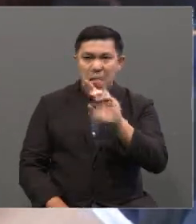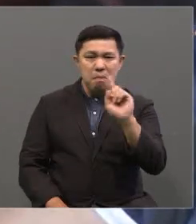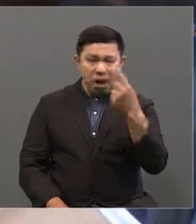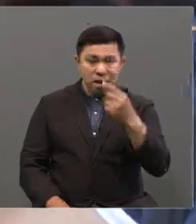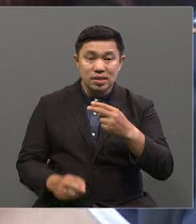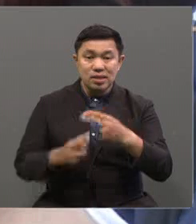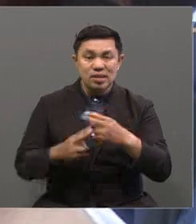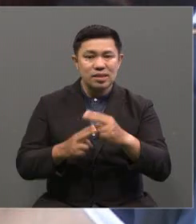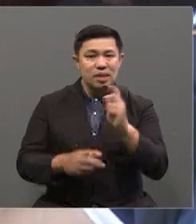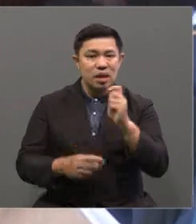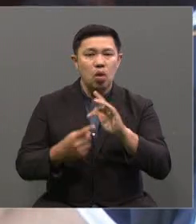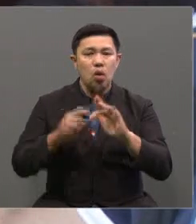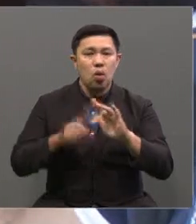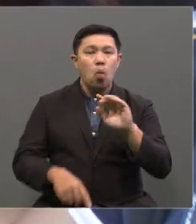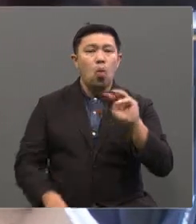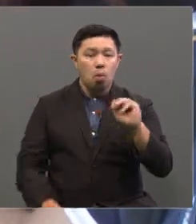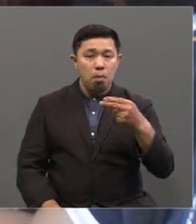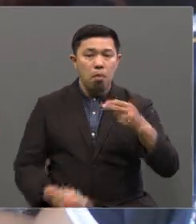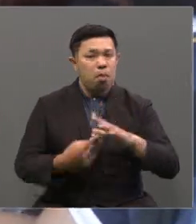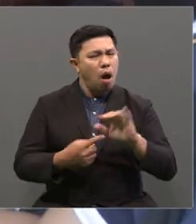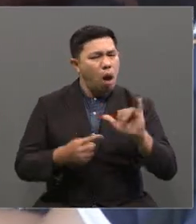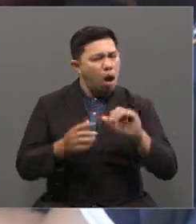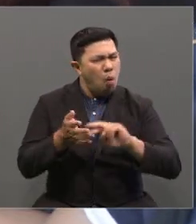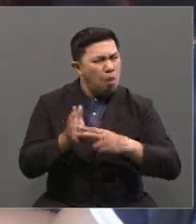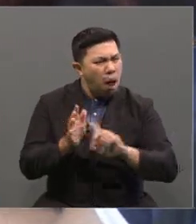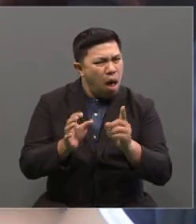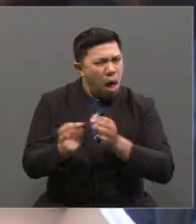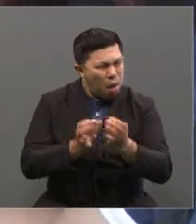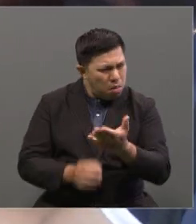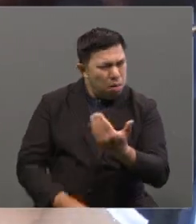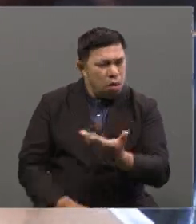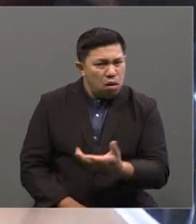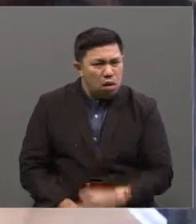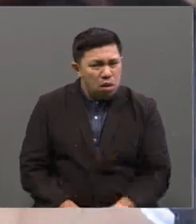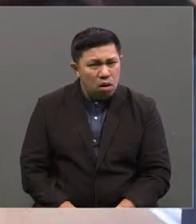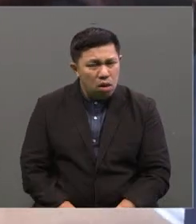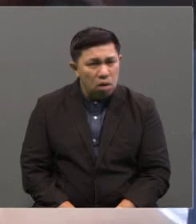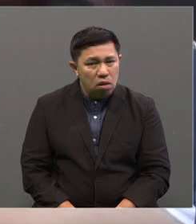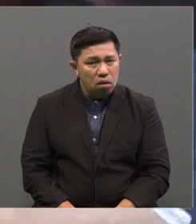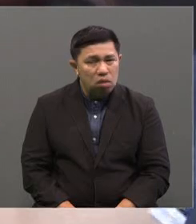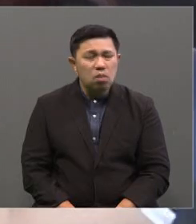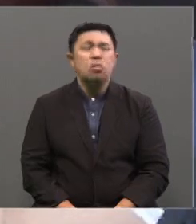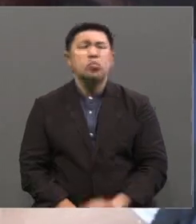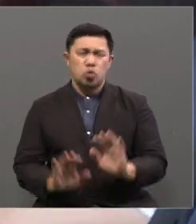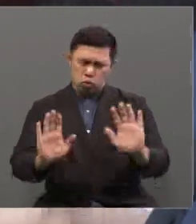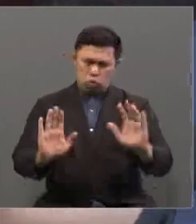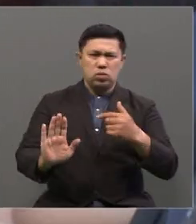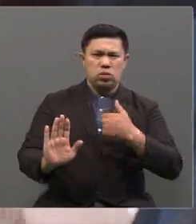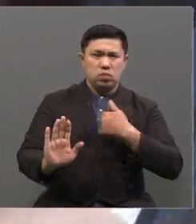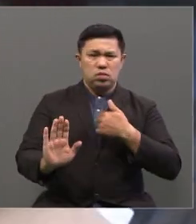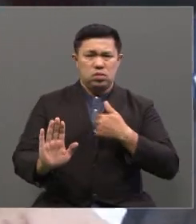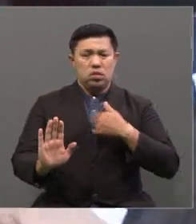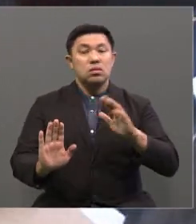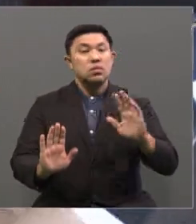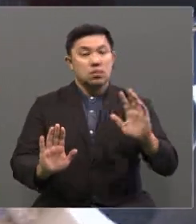อุ้มหาย ใช่ค่ะ อุ้มหายยังไงอธิบายกรณีของคุณแอมนะคร ับไม่เป็นไร คือกรณีนี้เดี๋ยวขอ